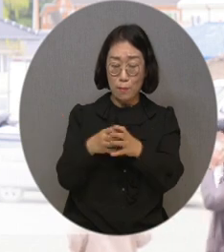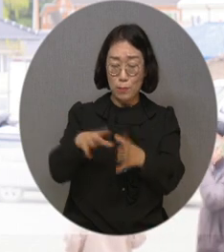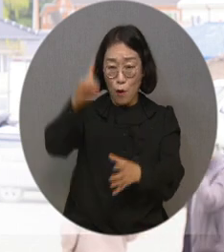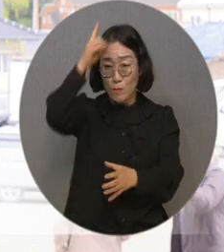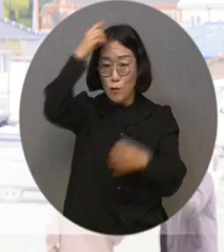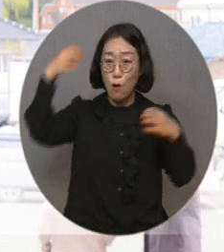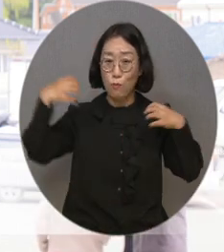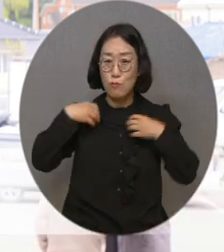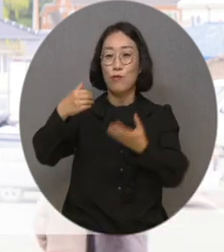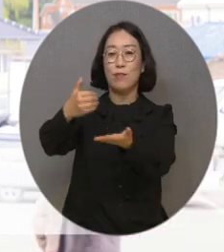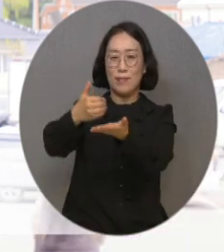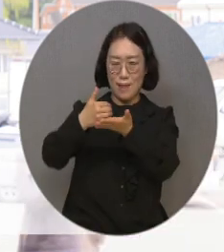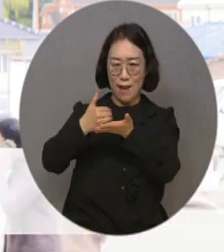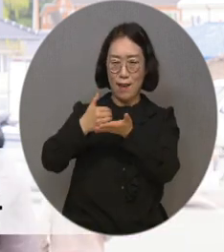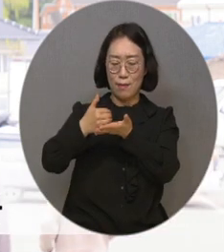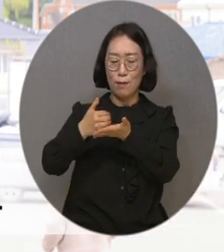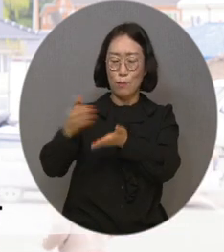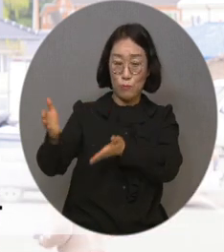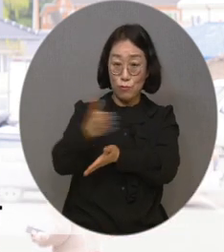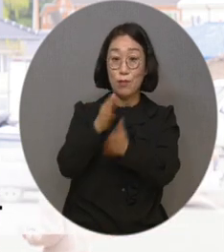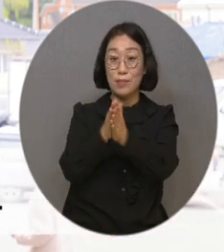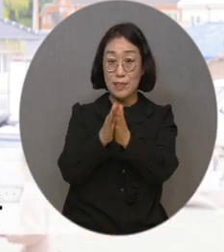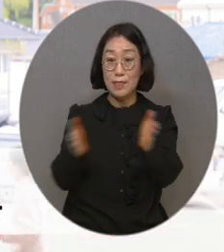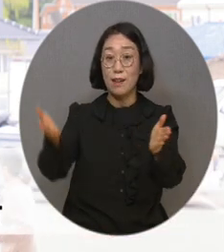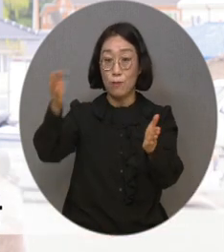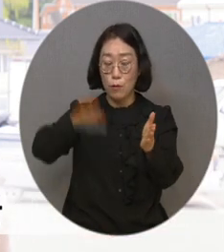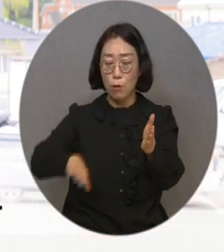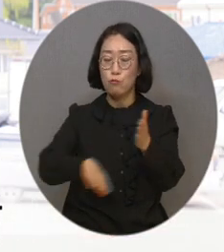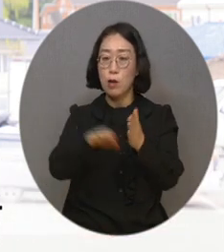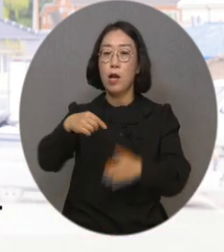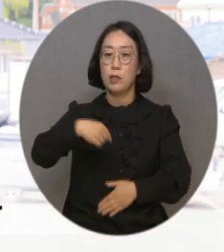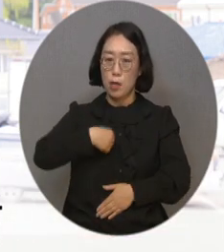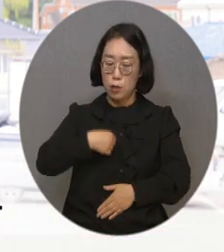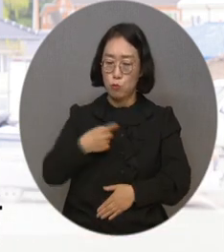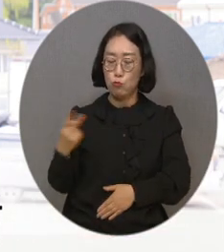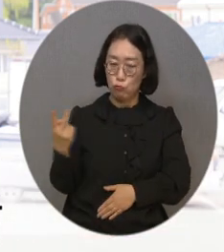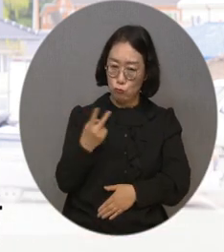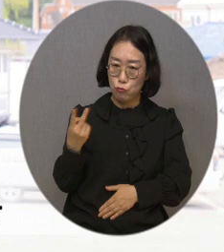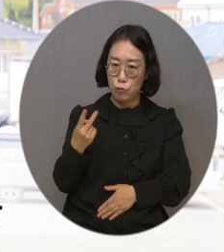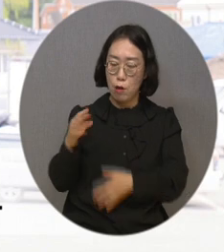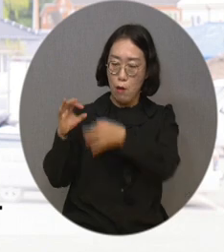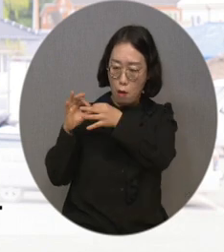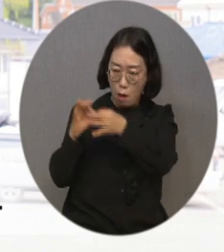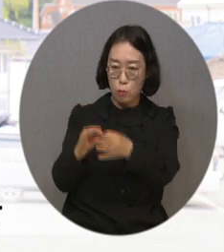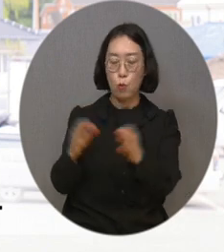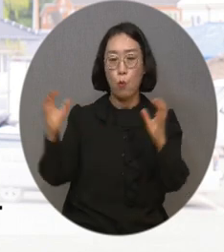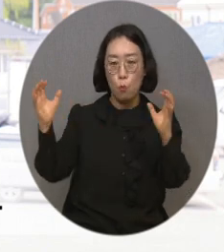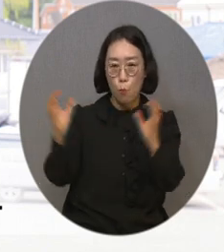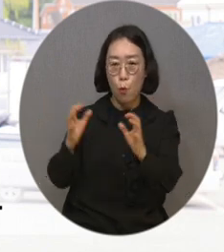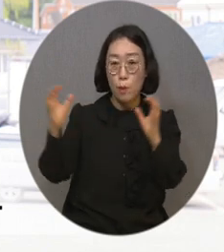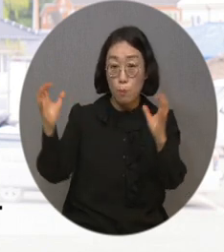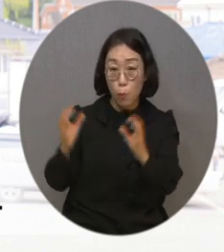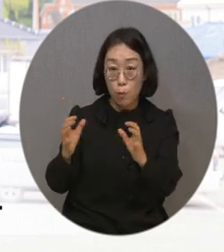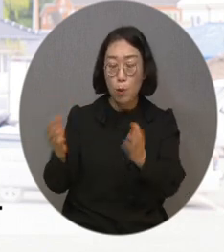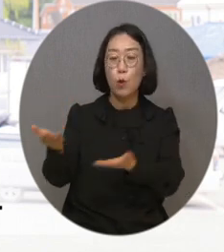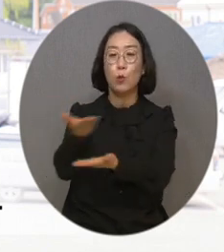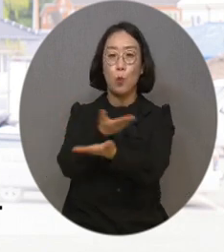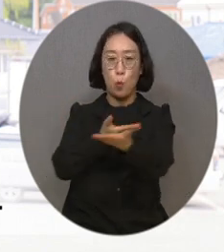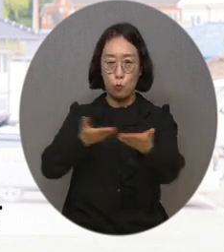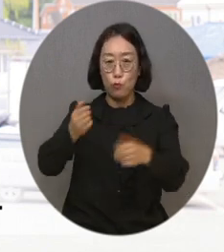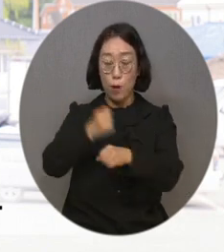정부 의도로 이렇게 됐었어요. 그런데 지금은 이제 우리가 자체적으로 쭉 이어오면서 같이 교류도